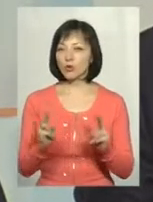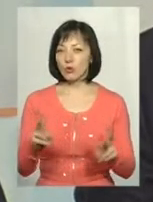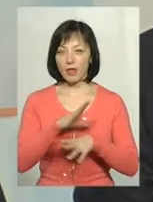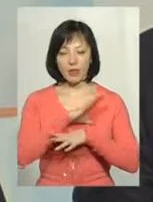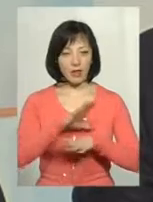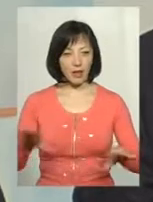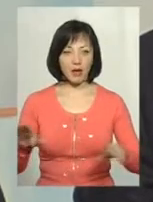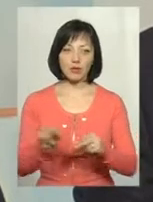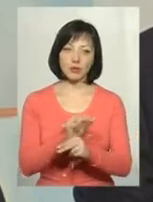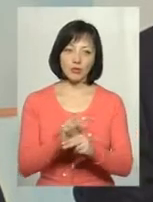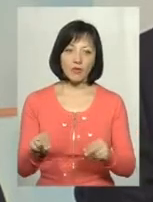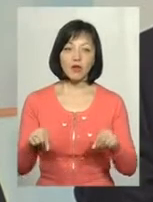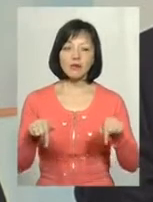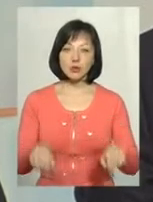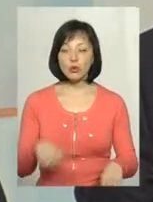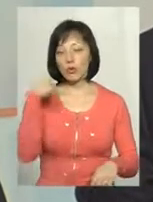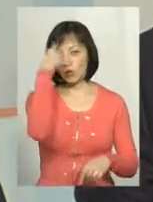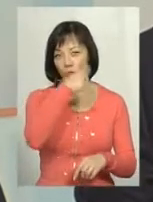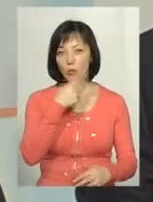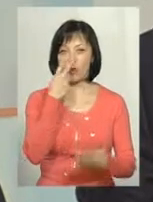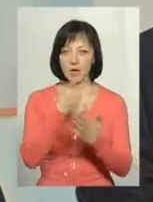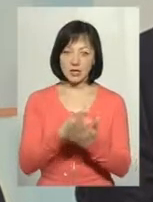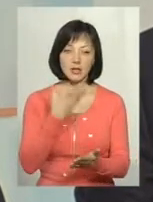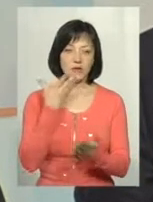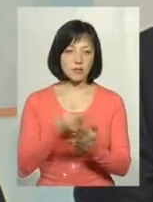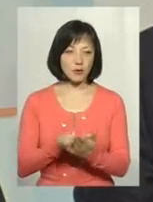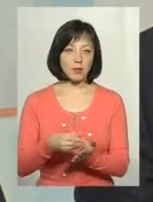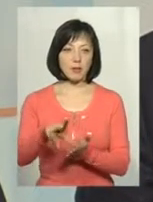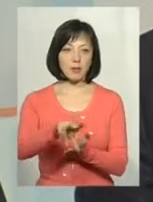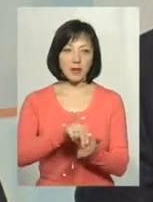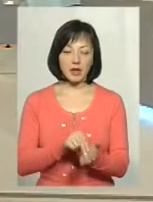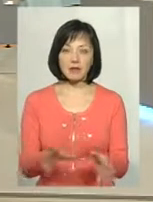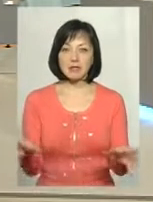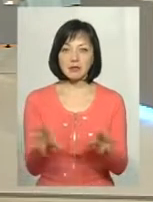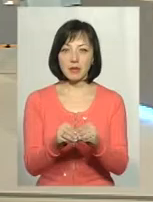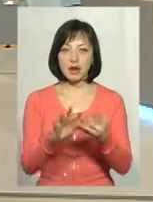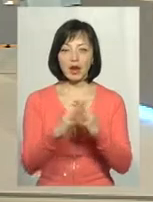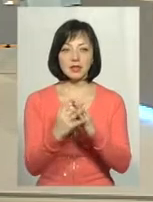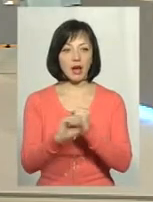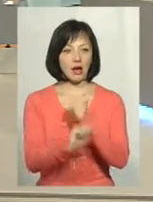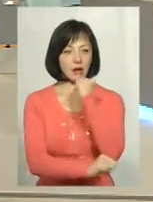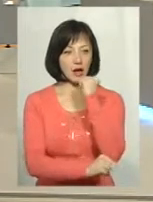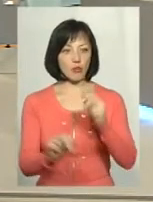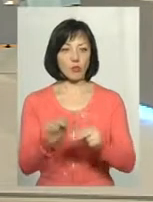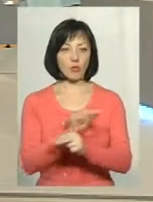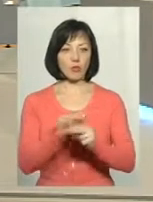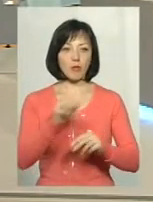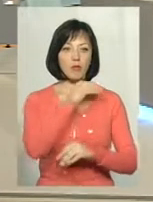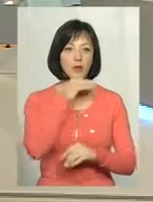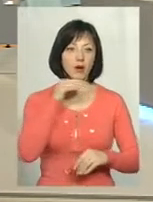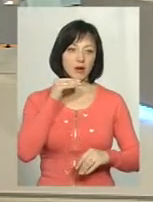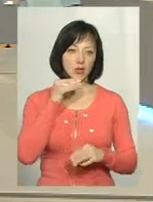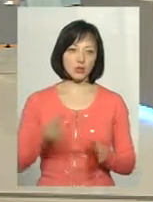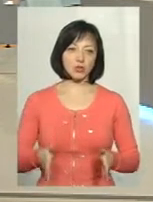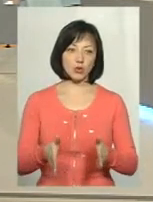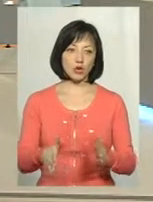ремонтував, але цього року ми показали своїм прикладом, своєю технікою, спільно з аграріями. Ми поремонтували, багато допоміг нам